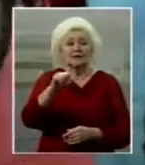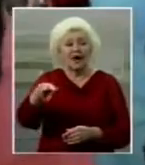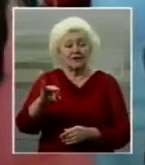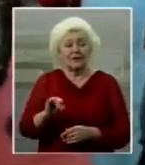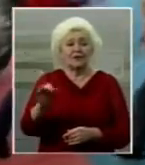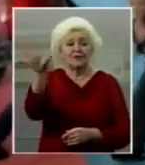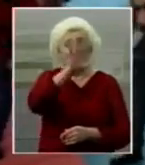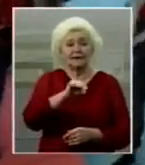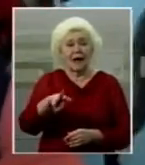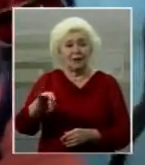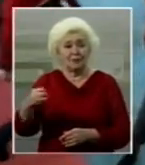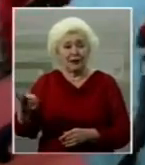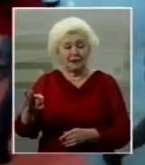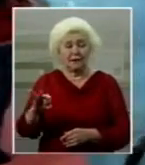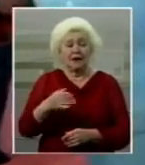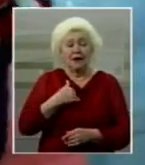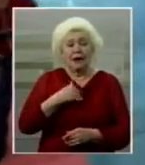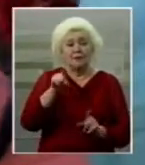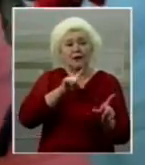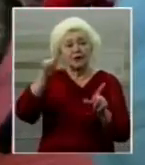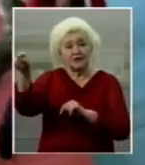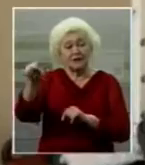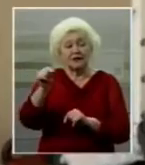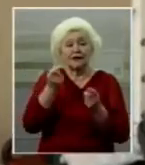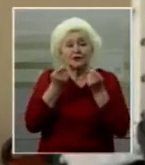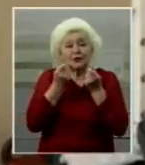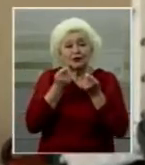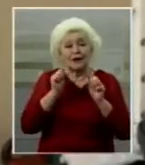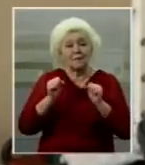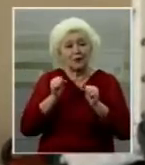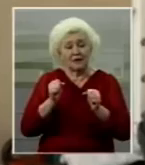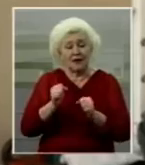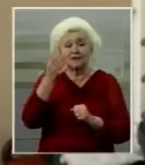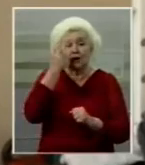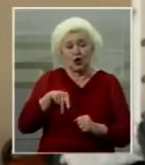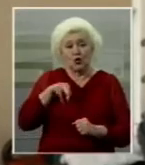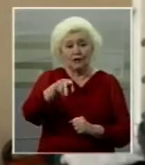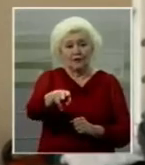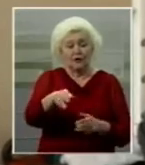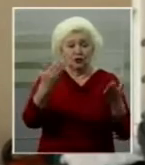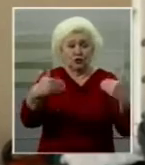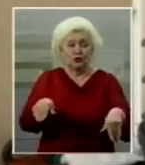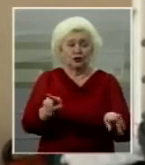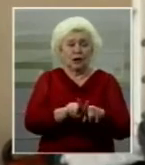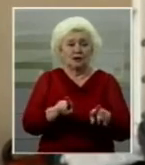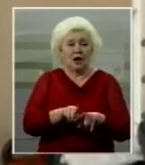ММА. Коли я їхав, я трошки боявся. Коли вийшов, вже, ну,